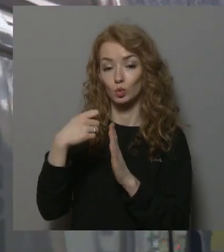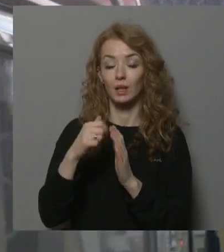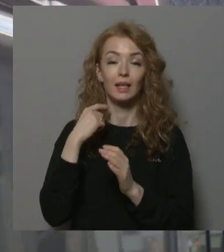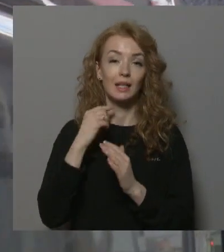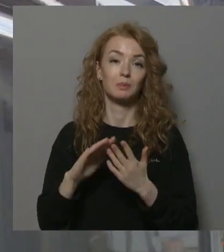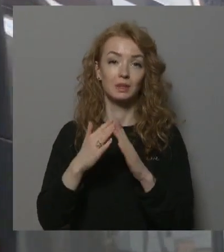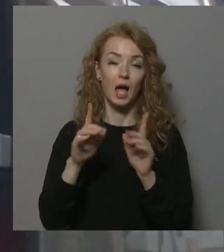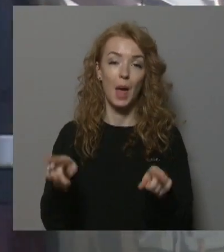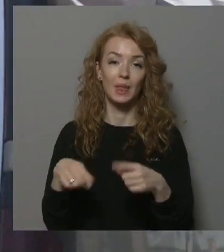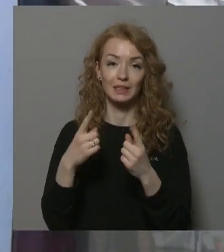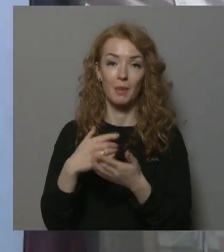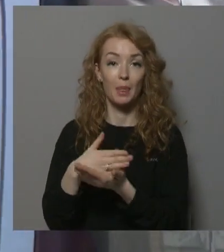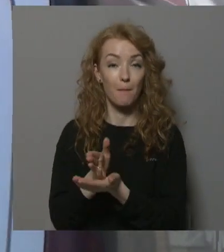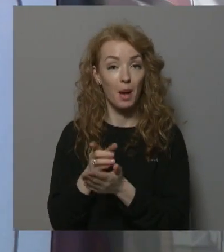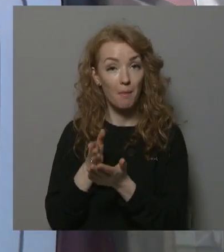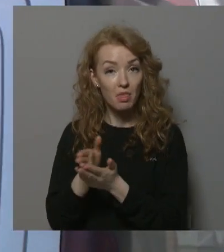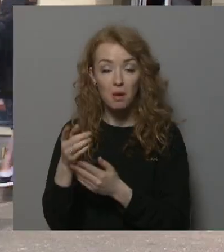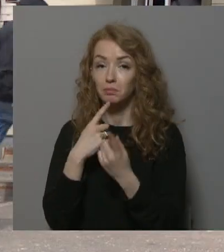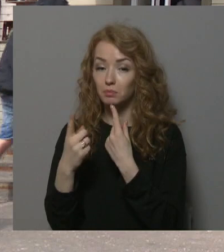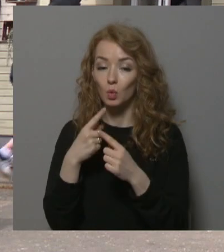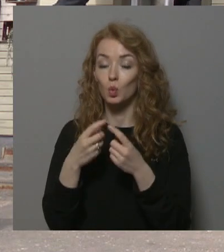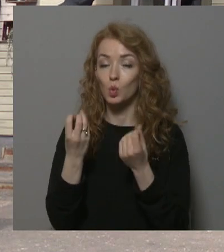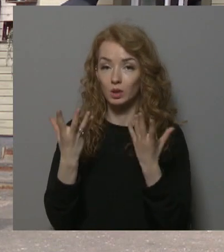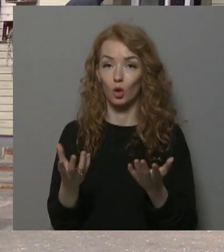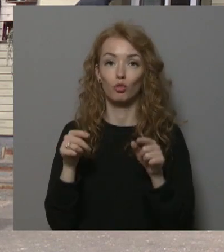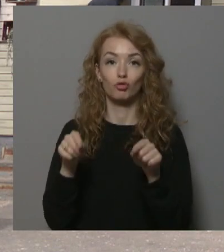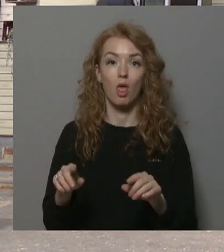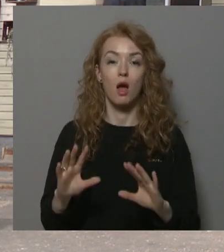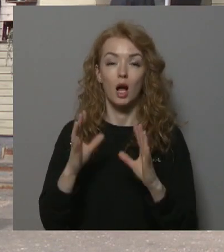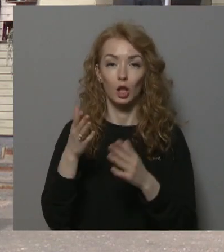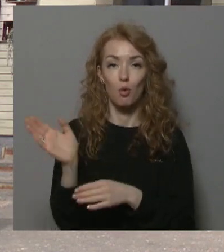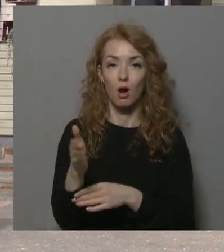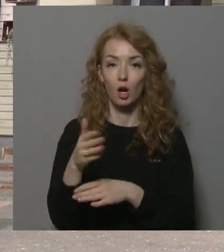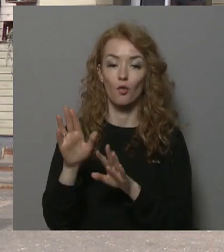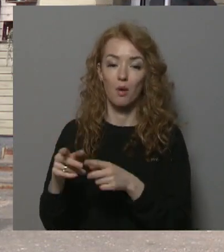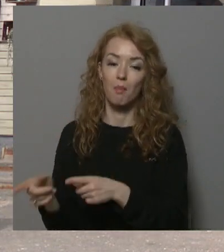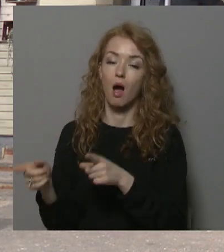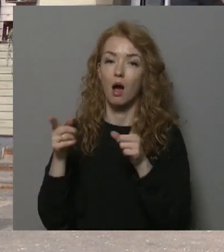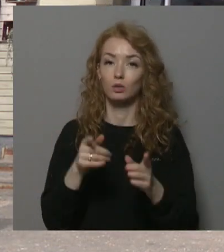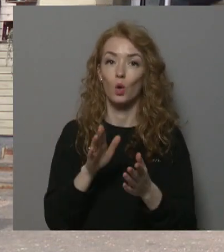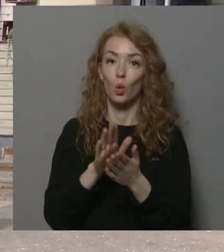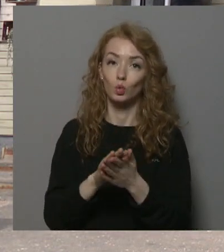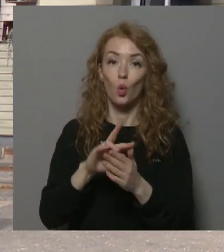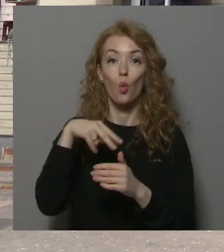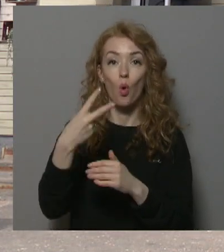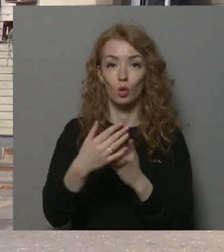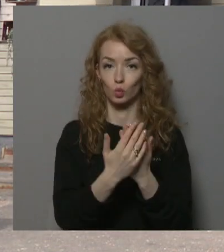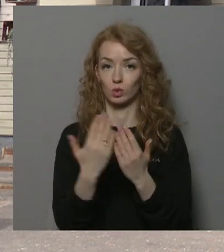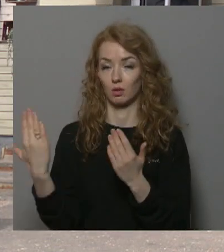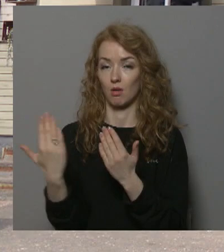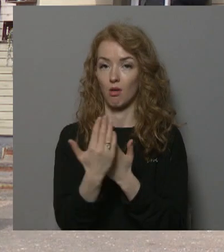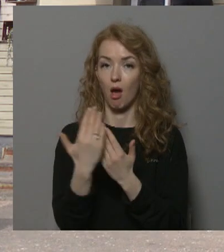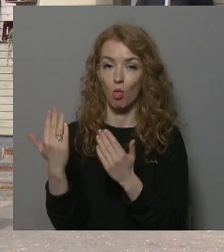pilsētas attīstības departamentā noskaidroja, ka šajā gadījumā karogu drīkst pārvietot pie ēkas fasādes līdzās